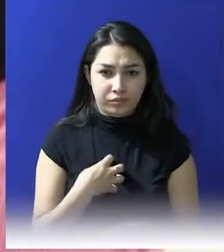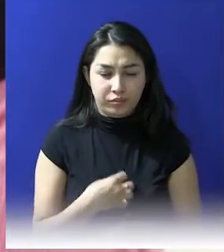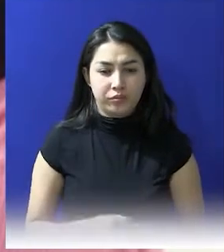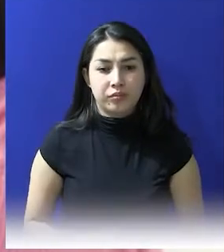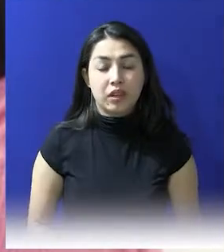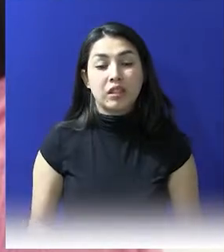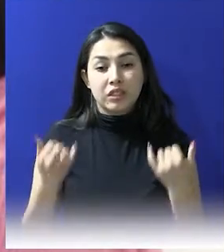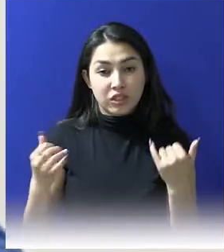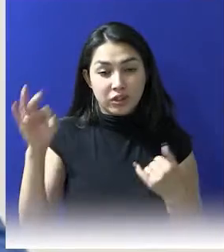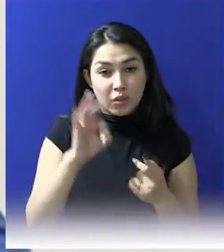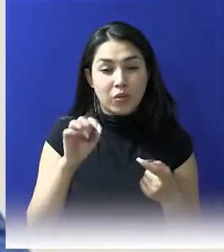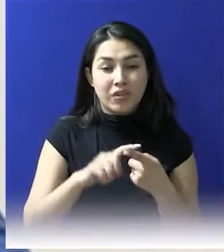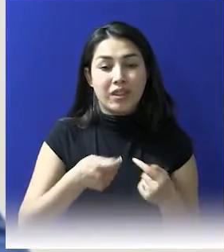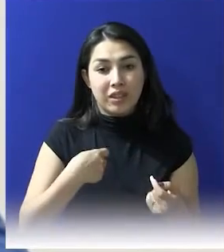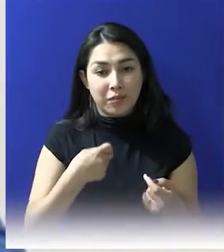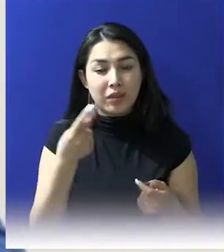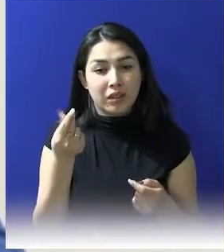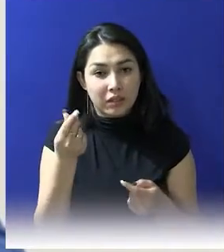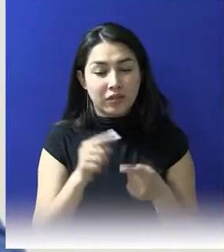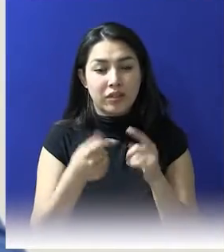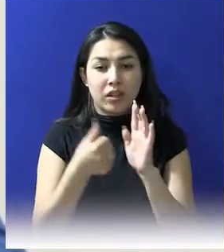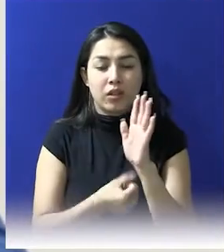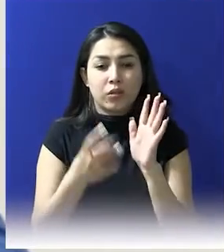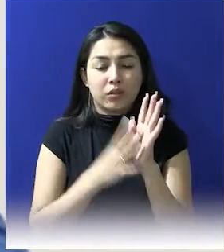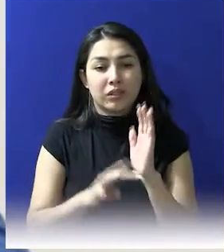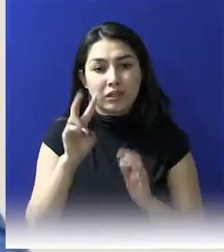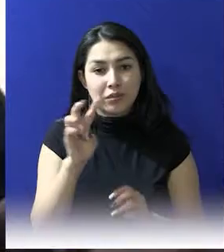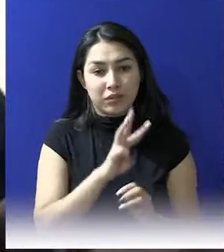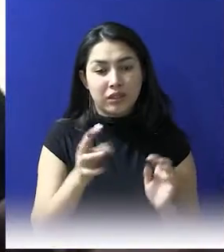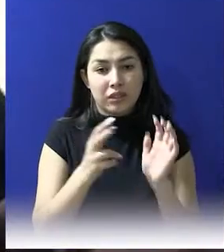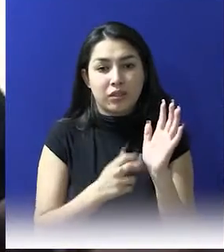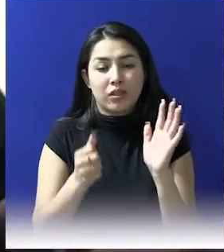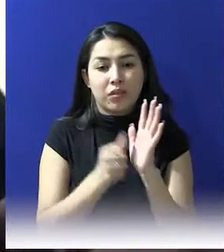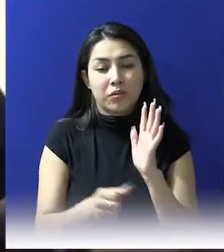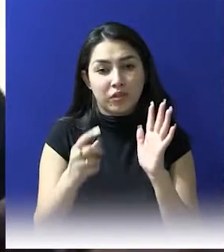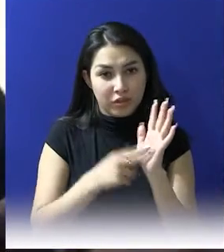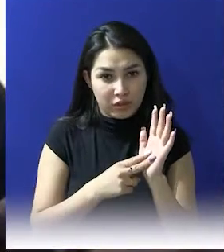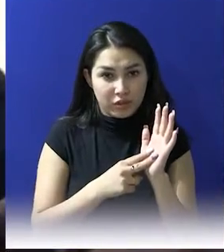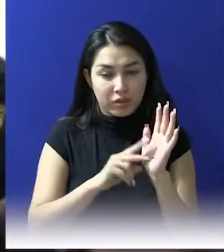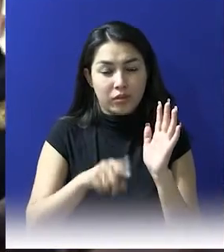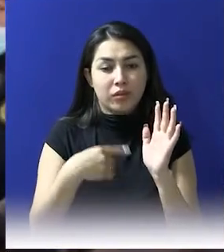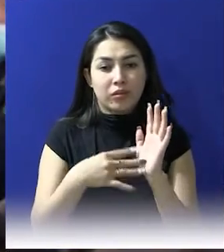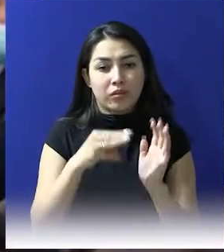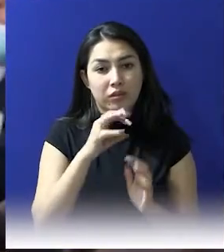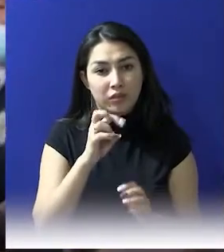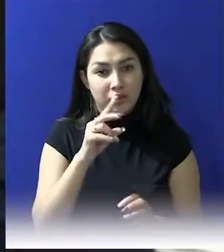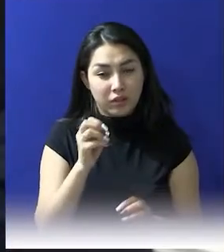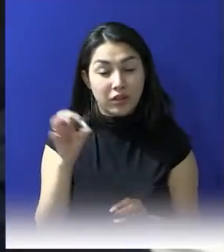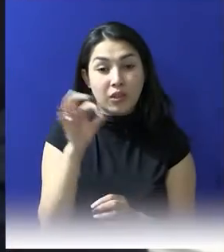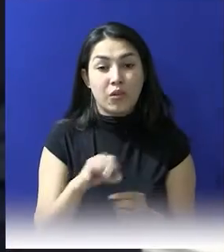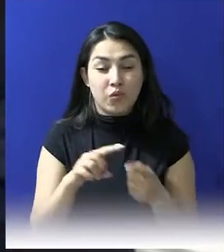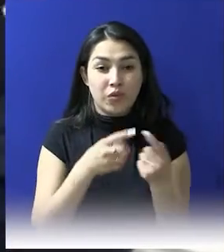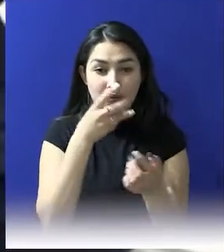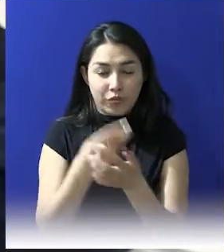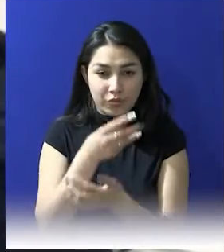өңірде алимент бойынша қарыз берешегі 692 миллион 867 мың 9 теңгені құрап отыр. Осы тақырып бойынша өз уәжін